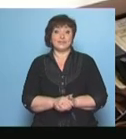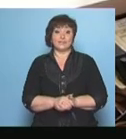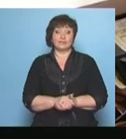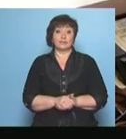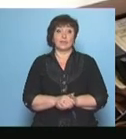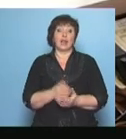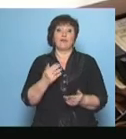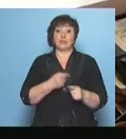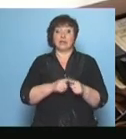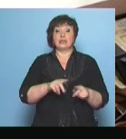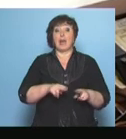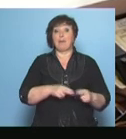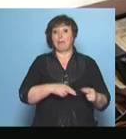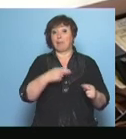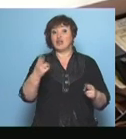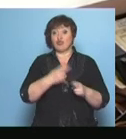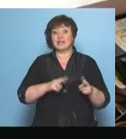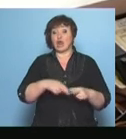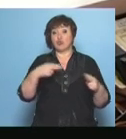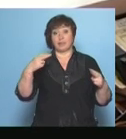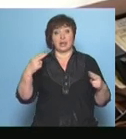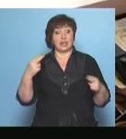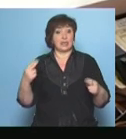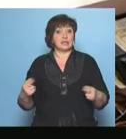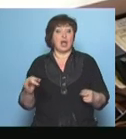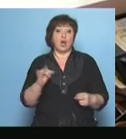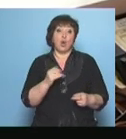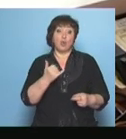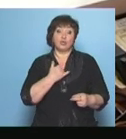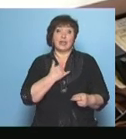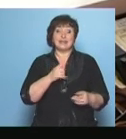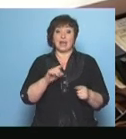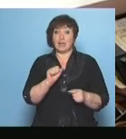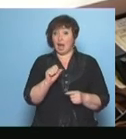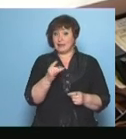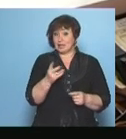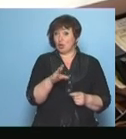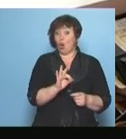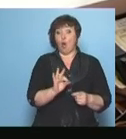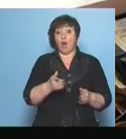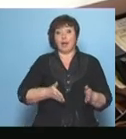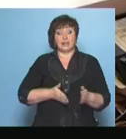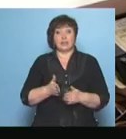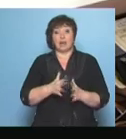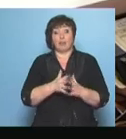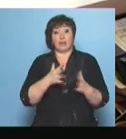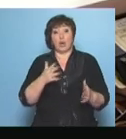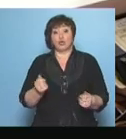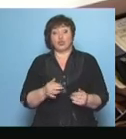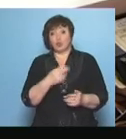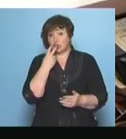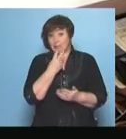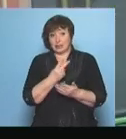Азинский переезд у нас оборудован камерами видеофиксации, где мы можем при проезде поезда